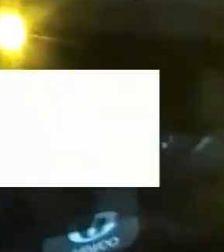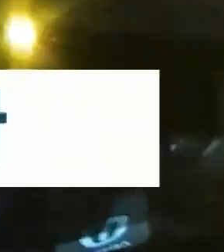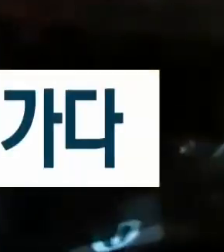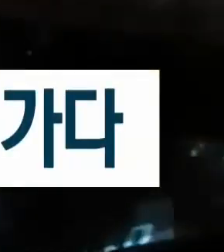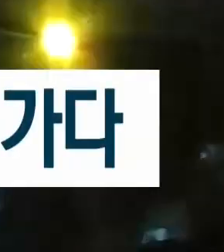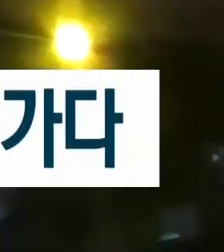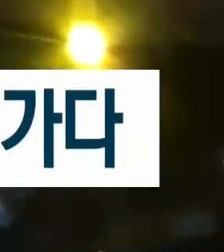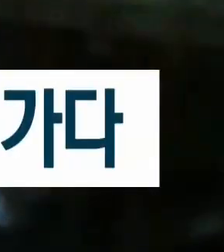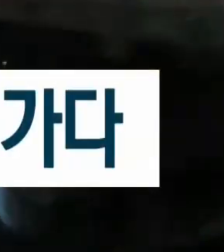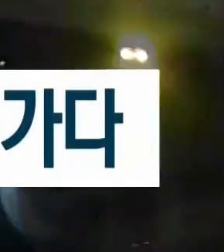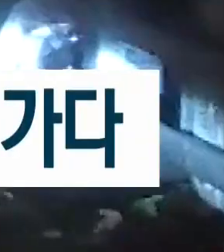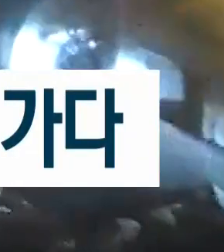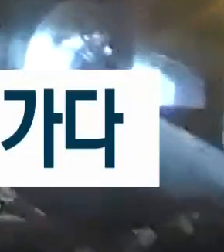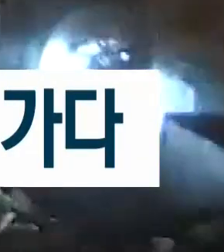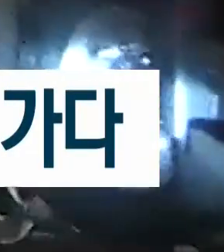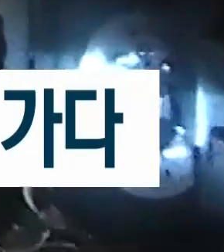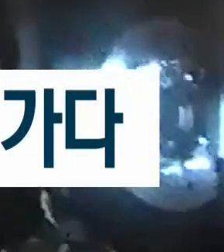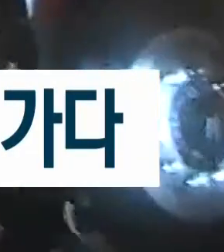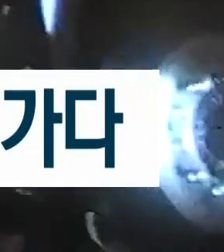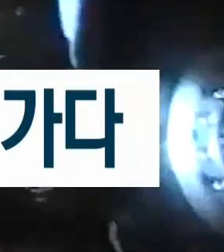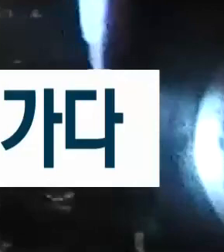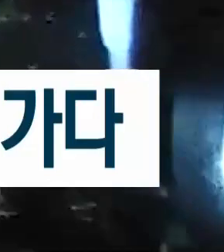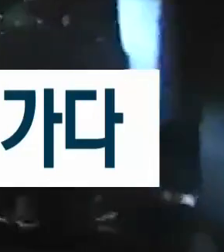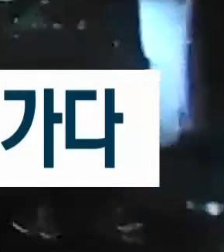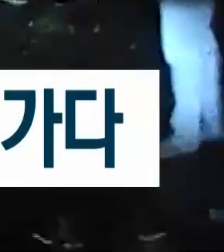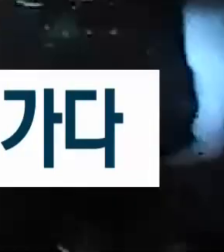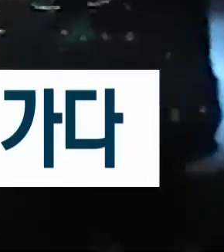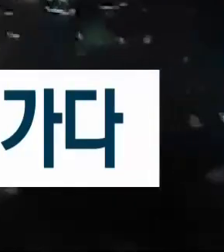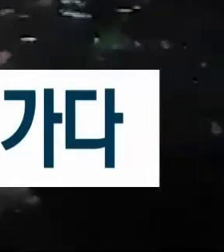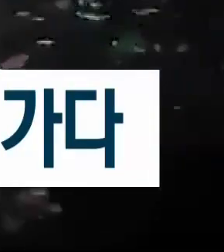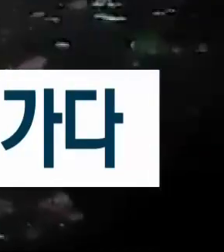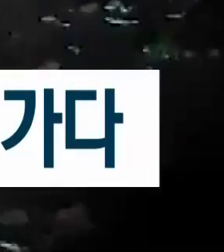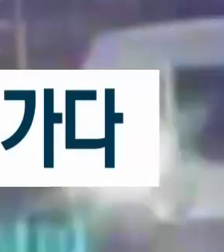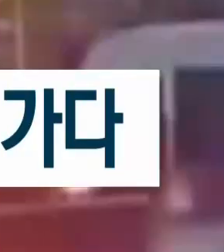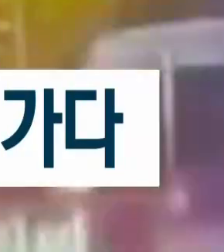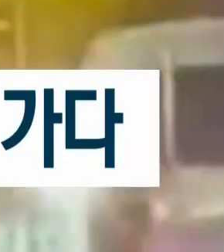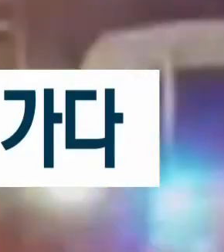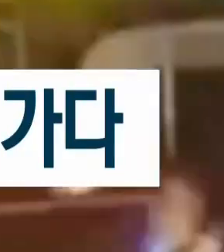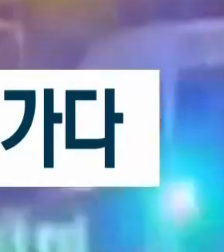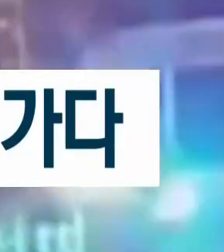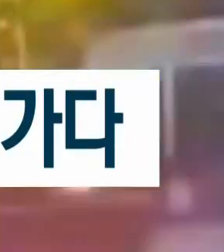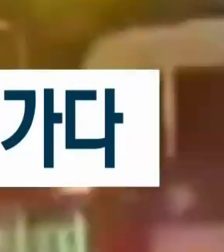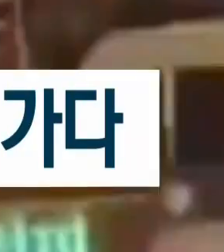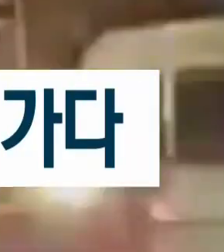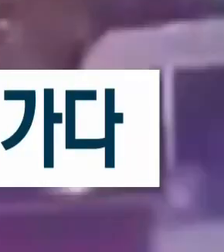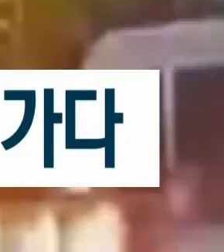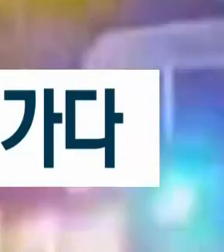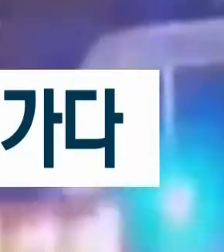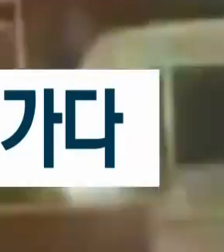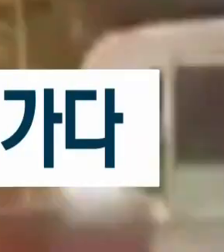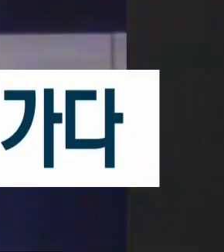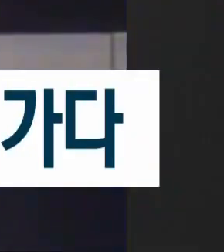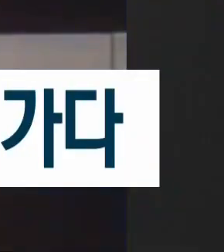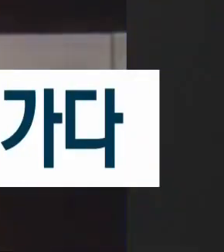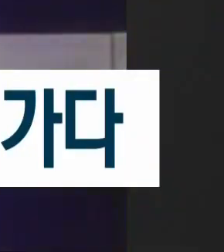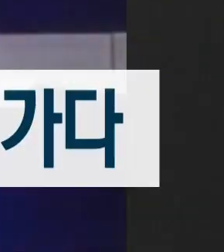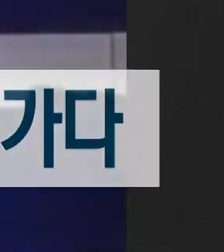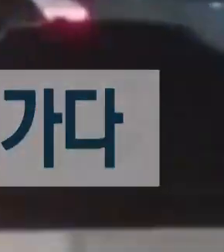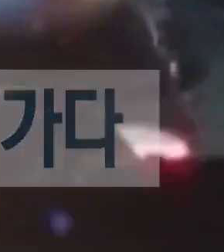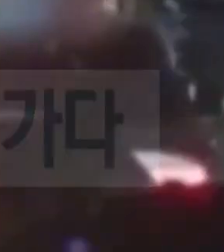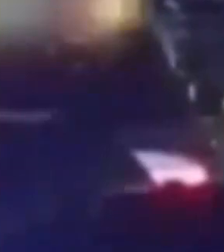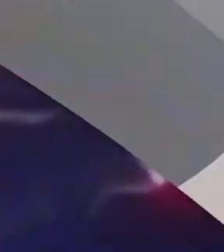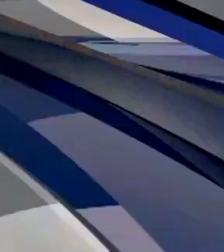어젯밤 서해안 고속도로에서 발생한 교통사고로 차량에 실려있던 수박이 쏟아져 내리면서 깨진 수박을 치우느라 1시간 가까이